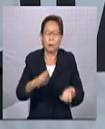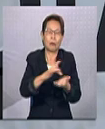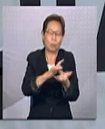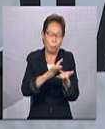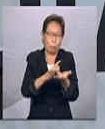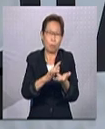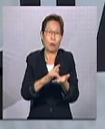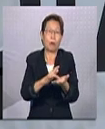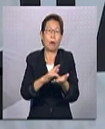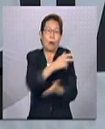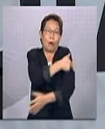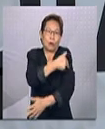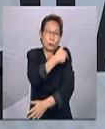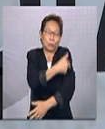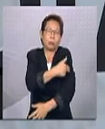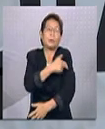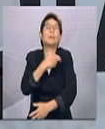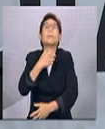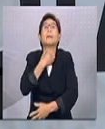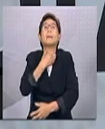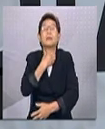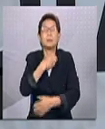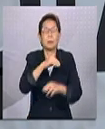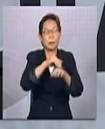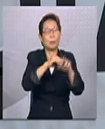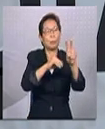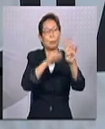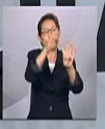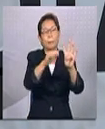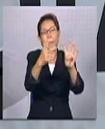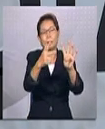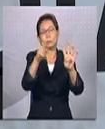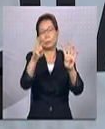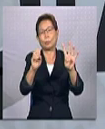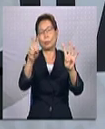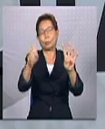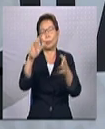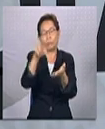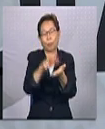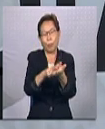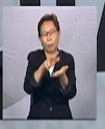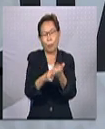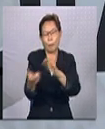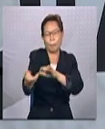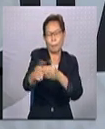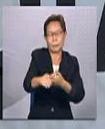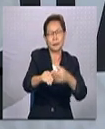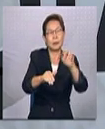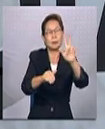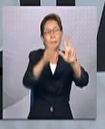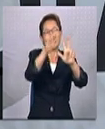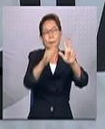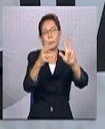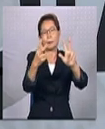Raja Permaisuri Bainun, Perak pada 24 Mac 2020 dan disahkan meninggal dunia pada